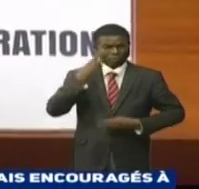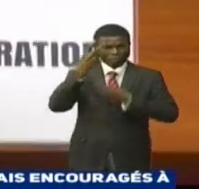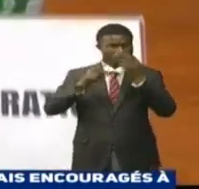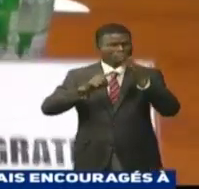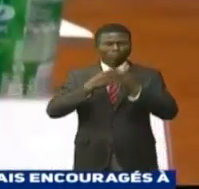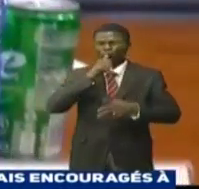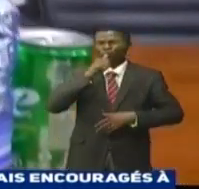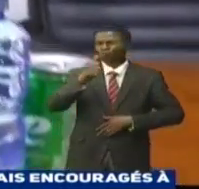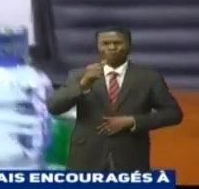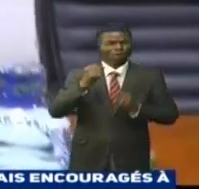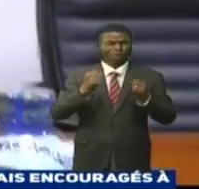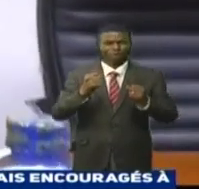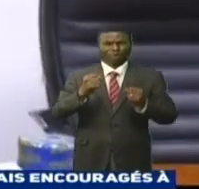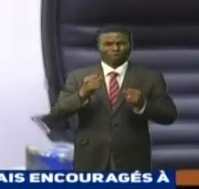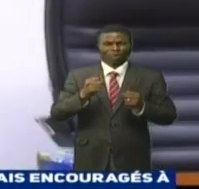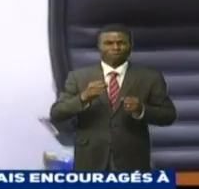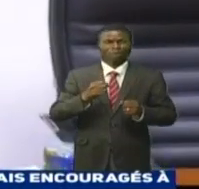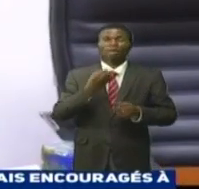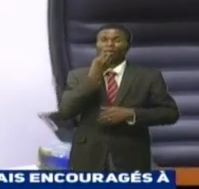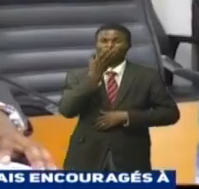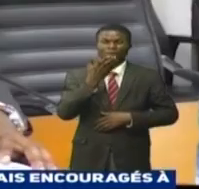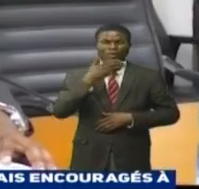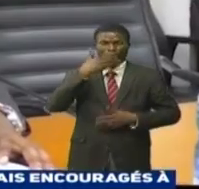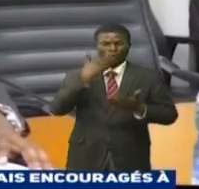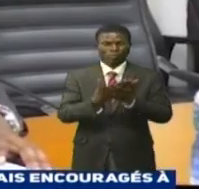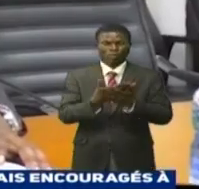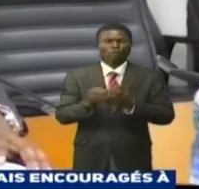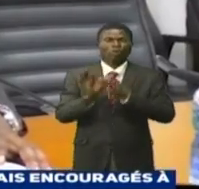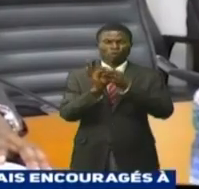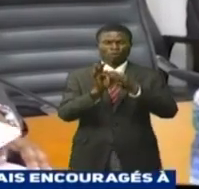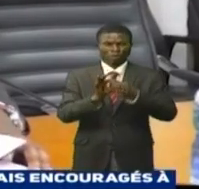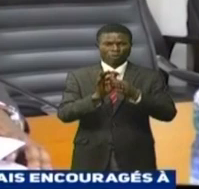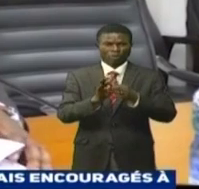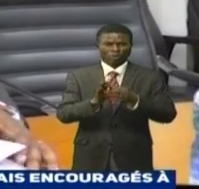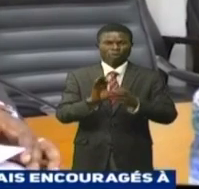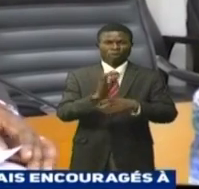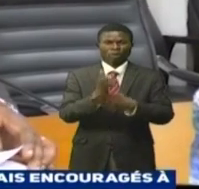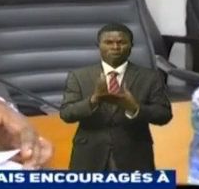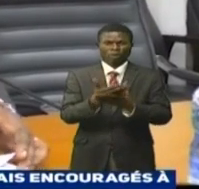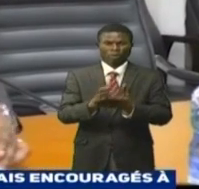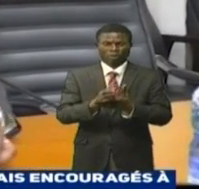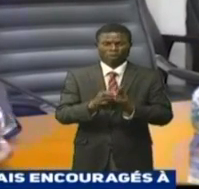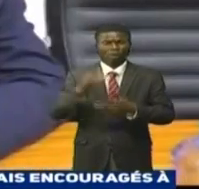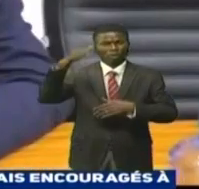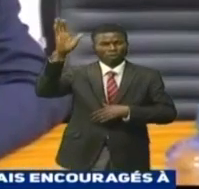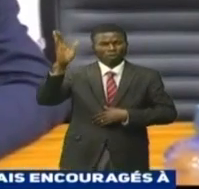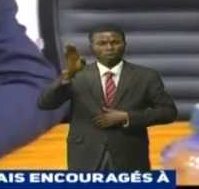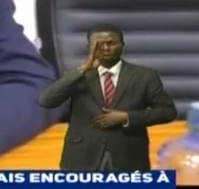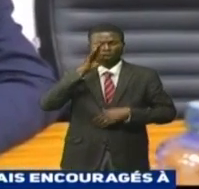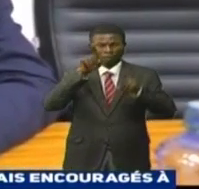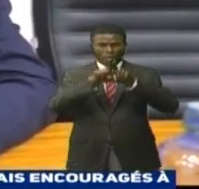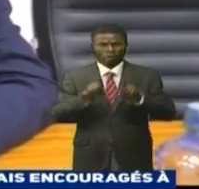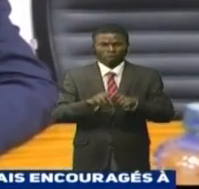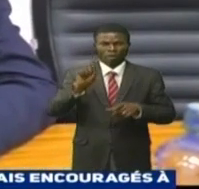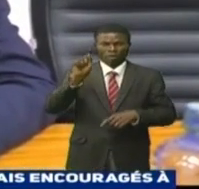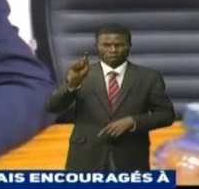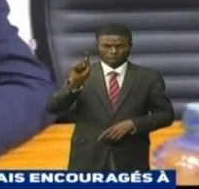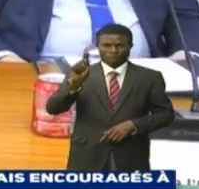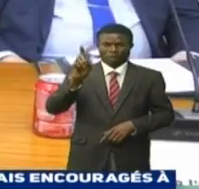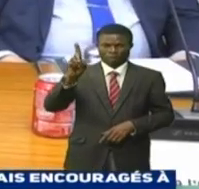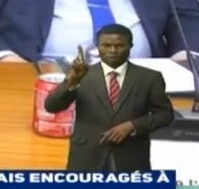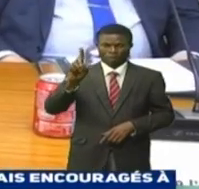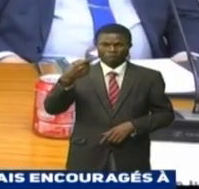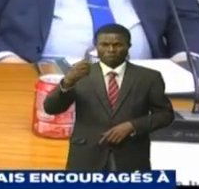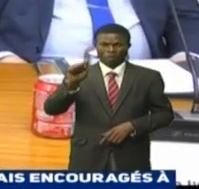extraordinaire et un exemple d'une bonne coopération qu'on a entre l'Office des étrangers de Belgique et la DGM du Congo